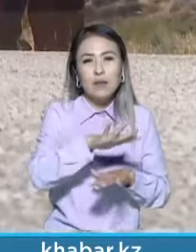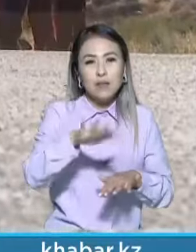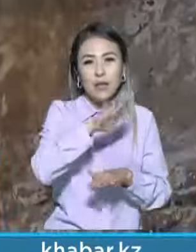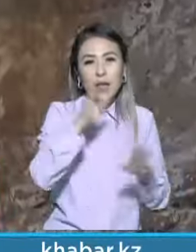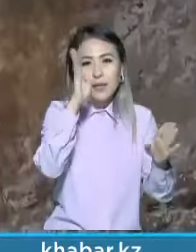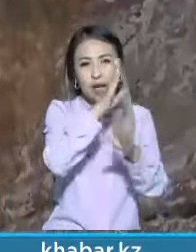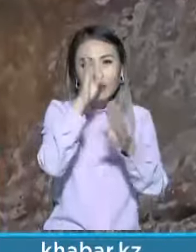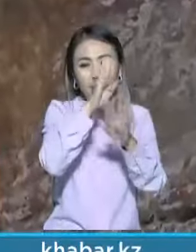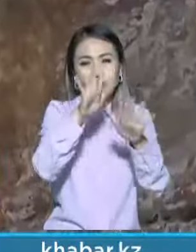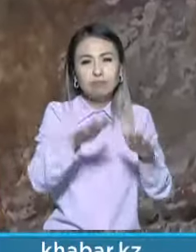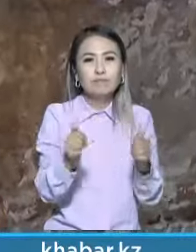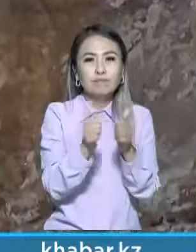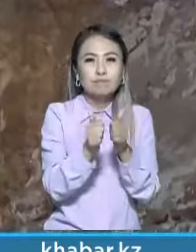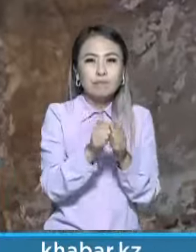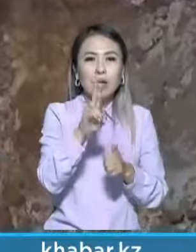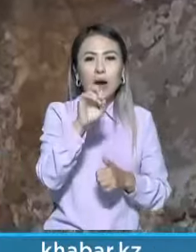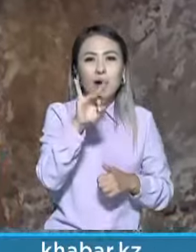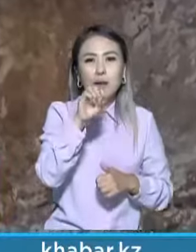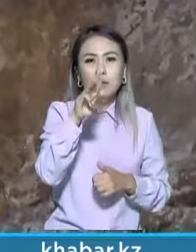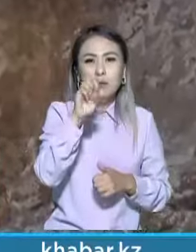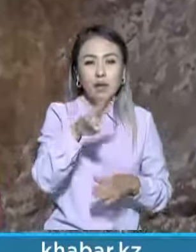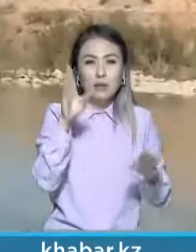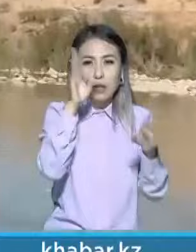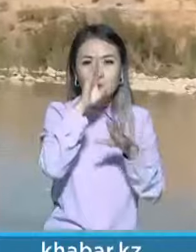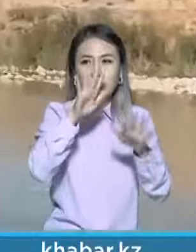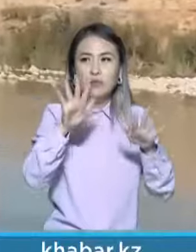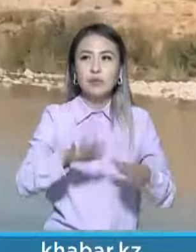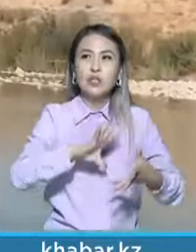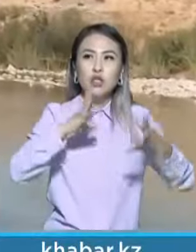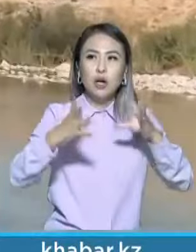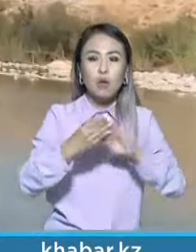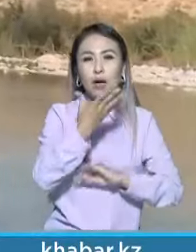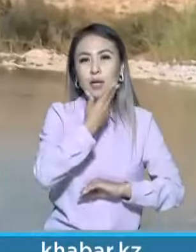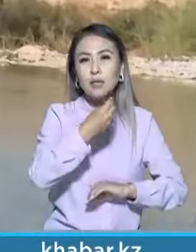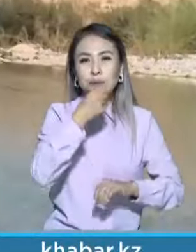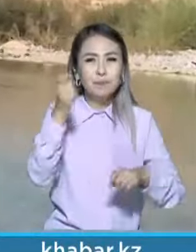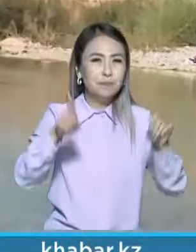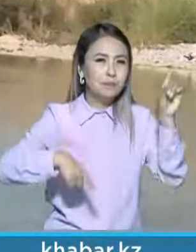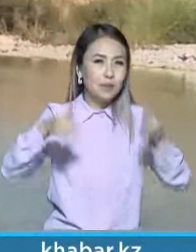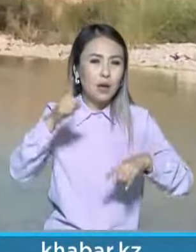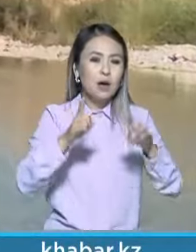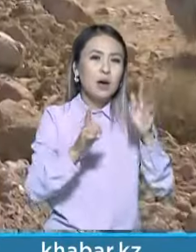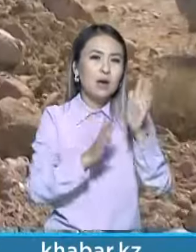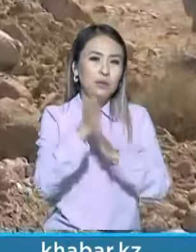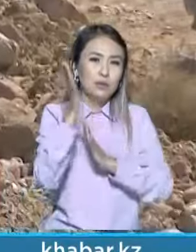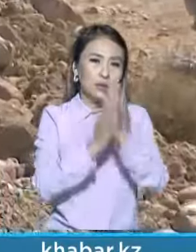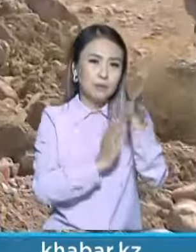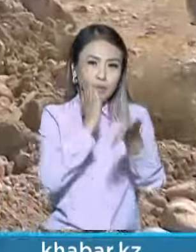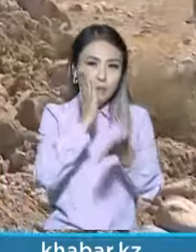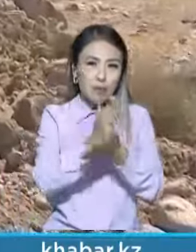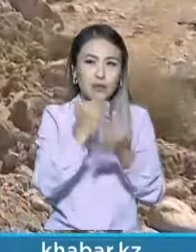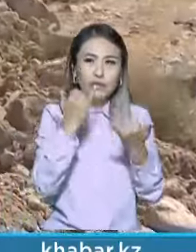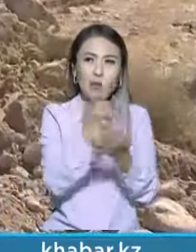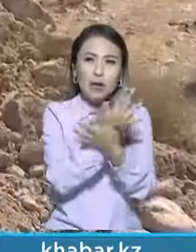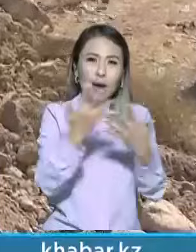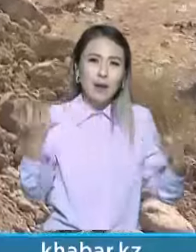табиғат аясында орналасқан. Қаратау мемлекеттік табиғи қорығы еліміздің жауһары. Онда сирек кездесетін өсімдіктердің алуан түрі бар. Күркіре